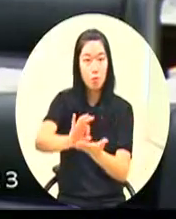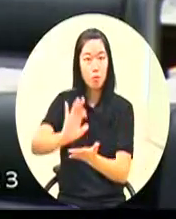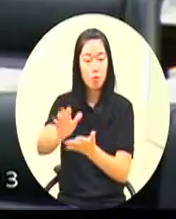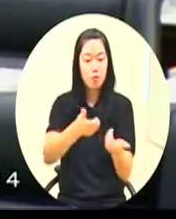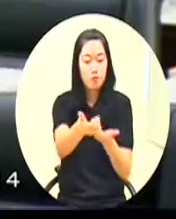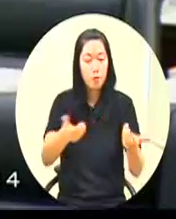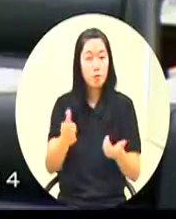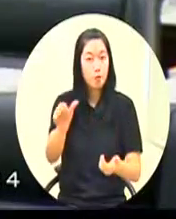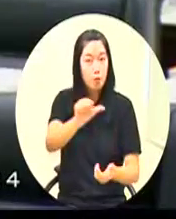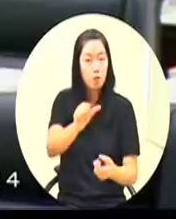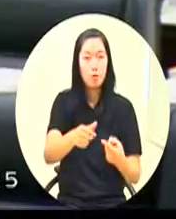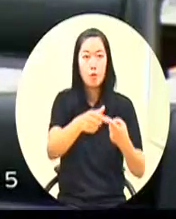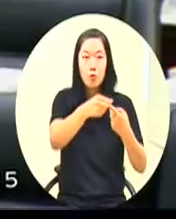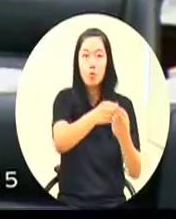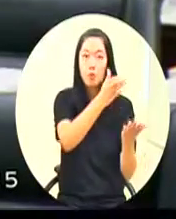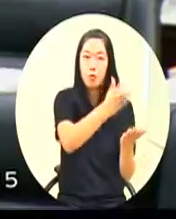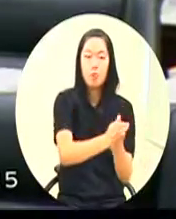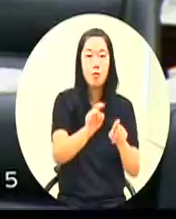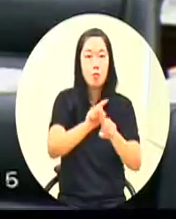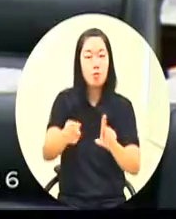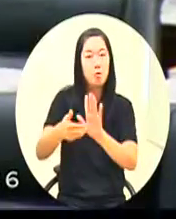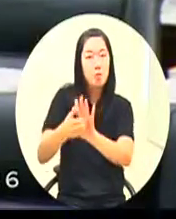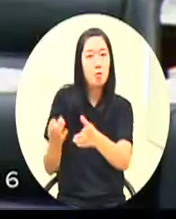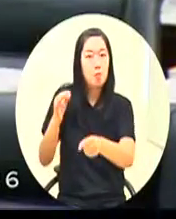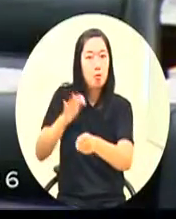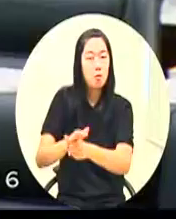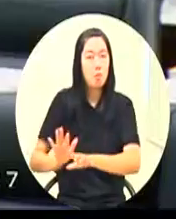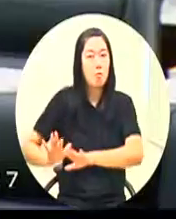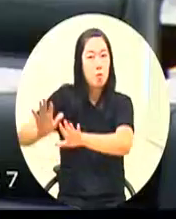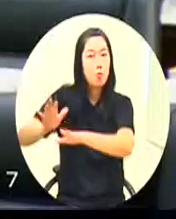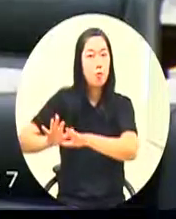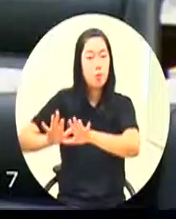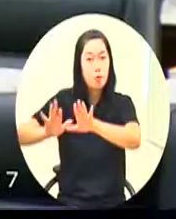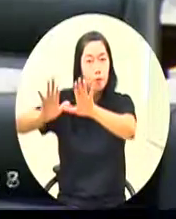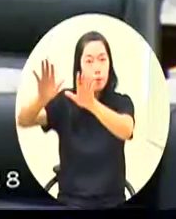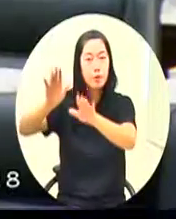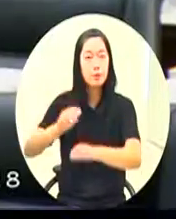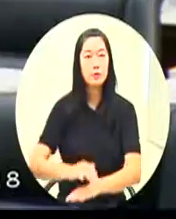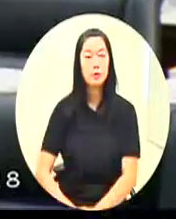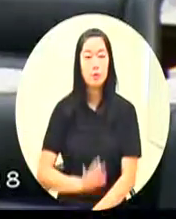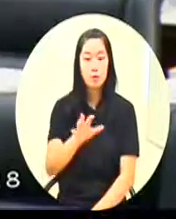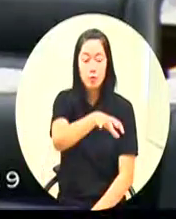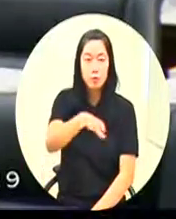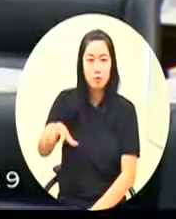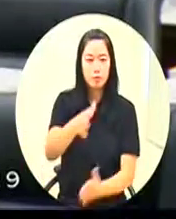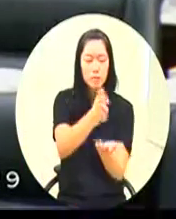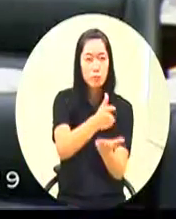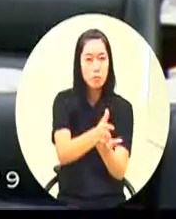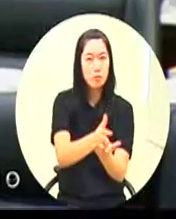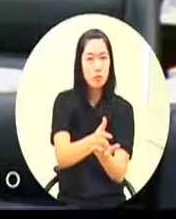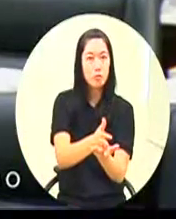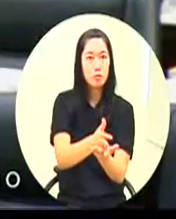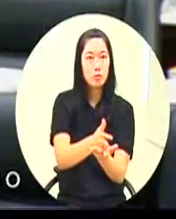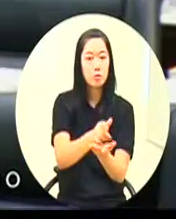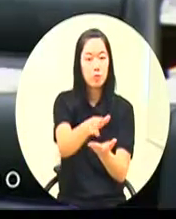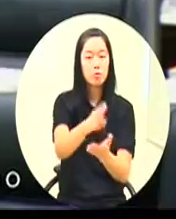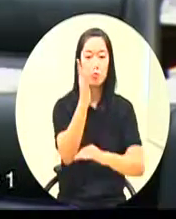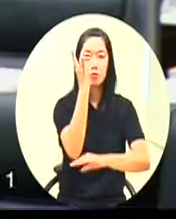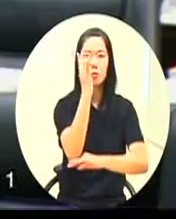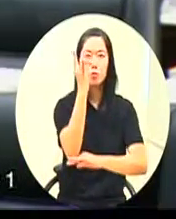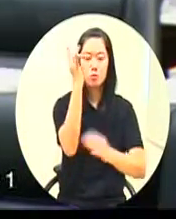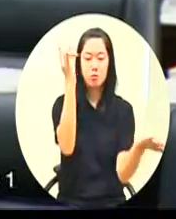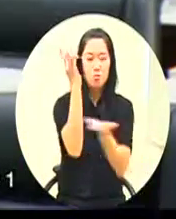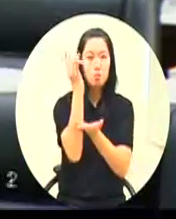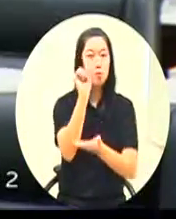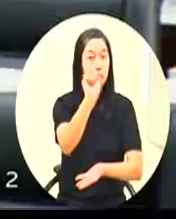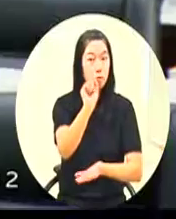种，禁止、避免、平衡、补偿、促进发展。那如果 有一些地方是禁止的，那当然完全不能动，但是如果